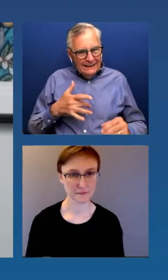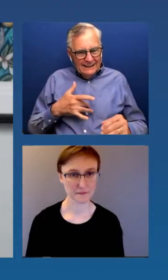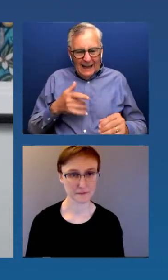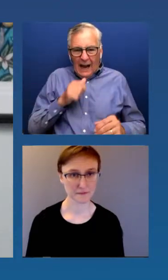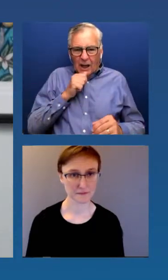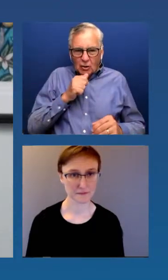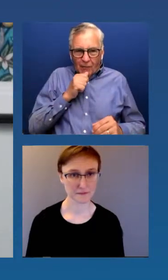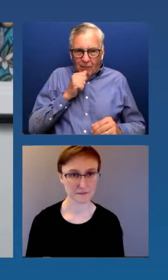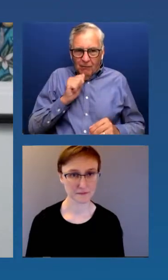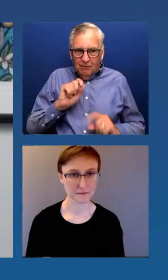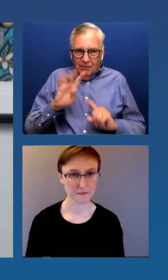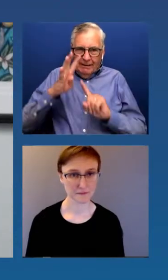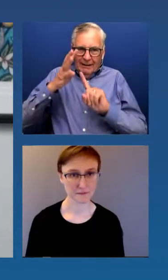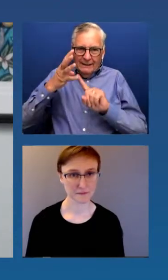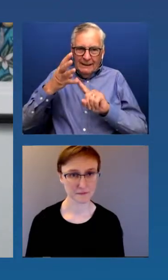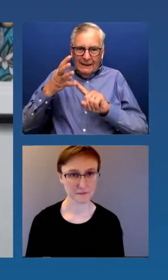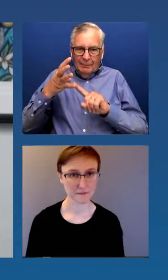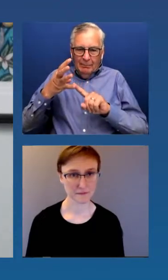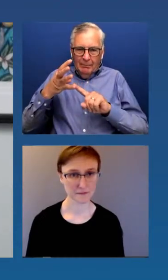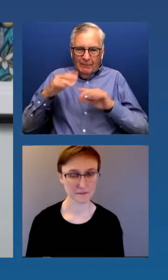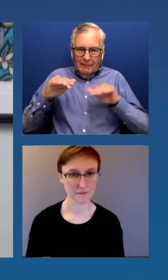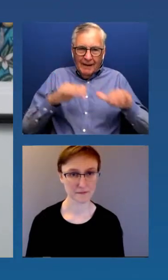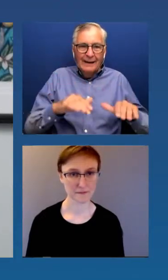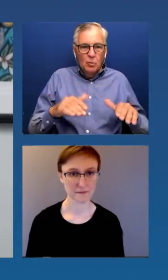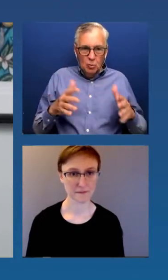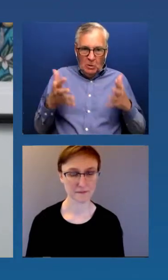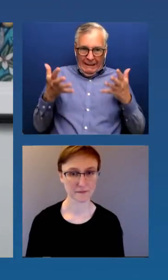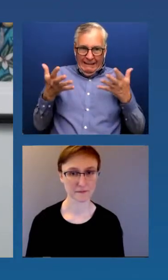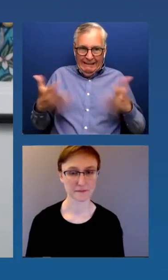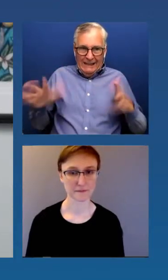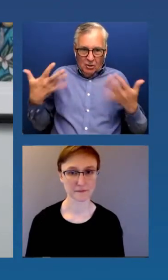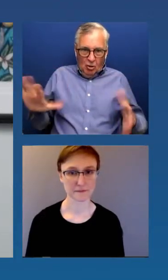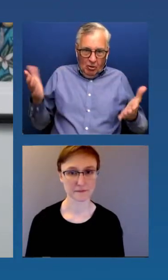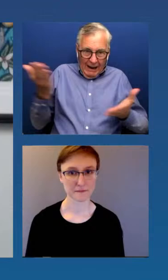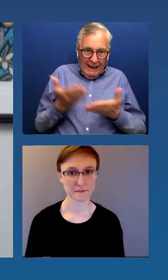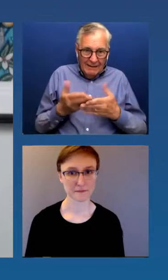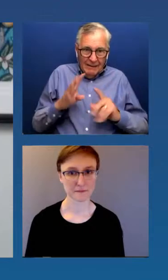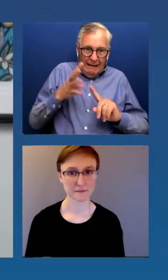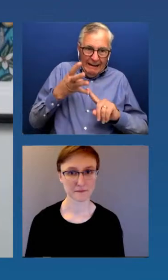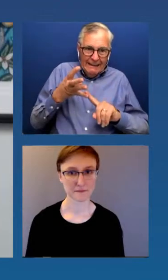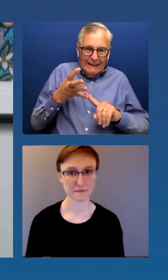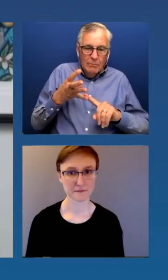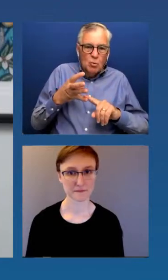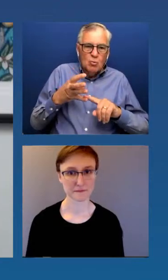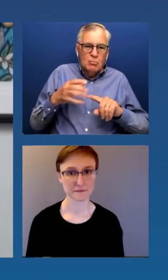vague-là? Est-ce qu'on y est même déjà un peu arrivé ou on est encore un peu loin?